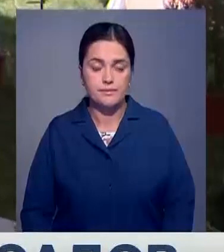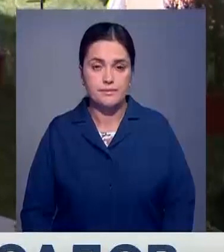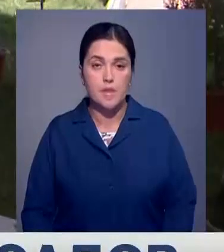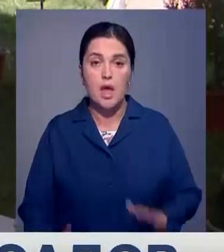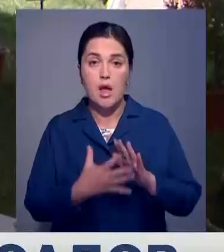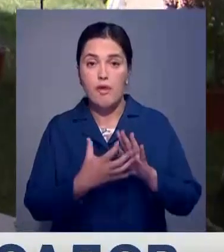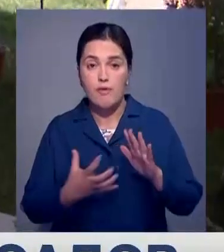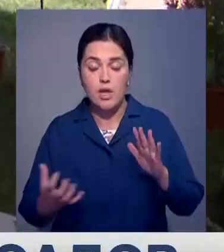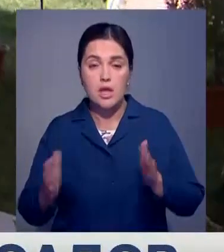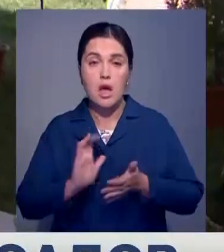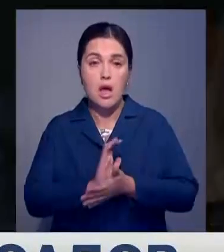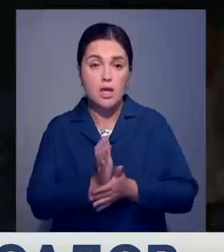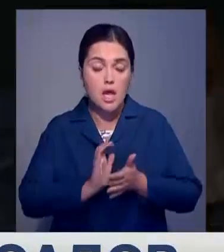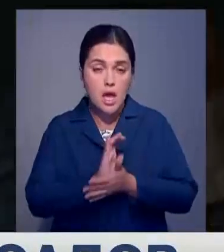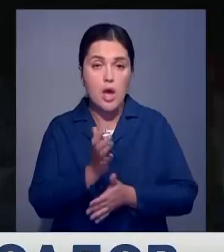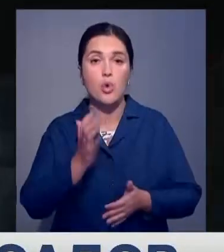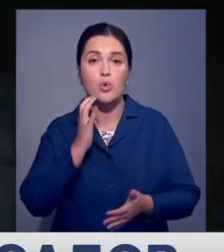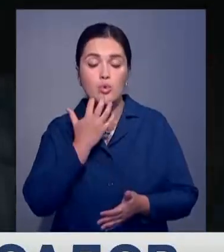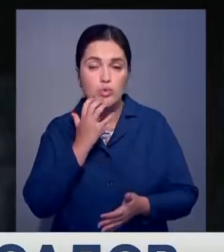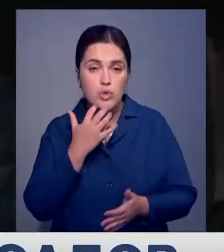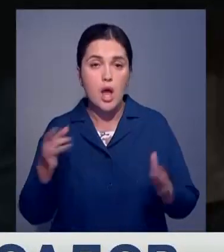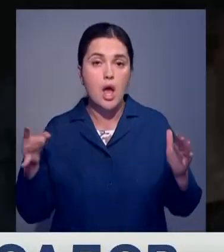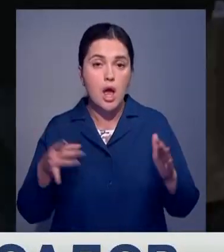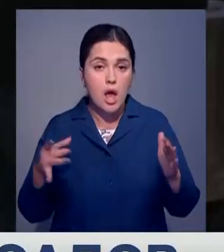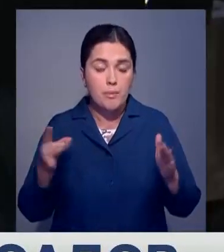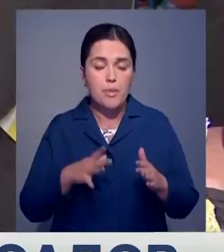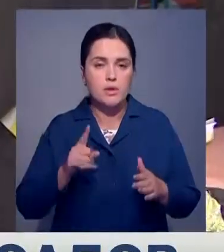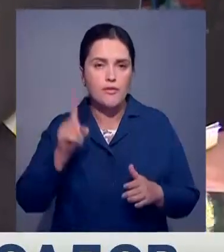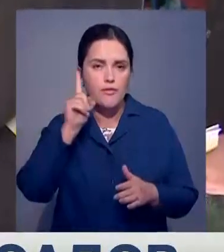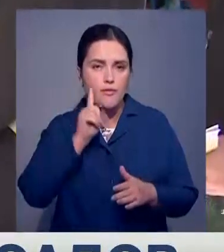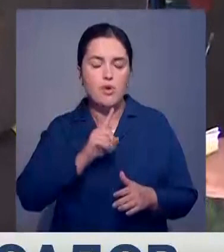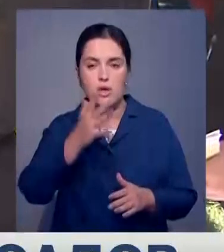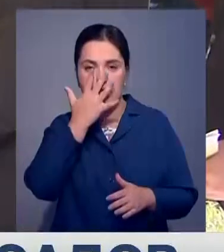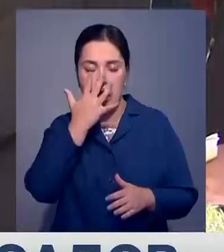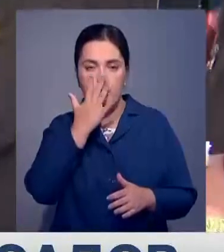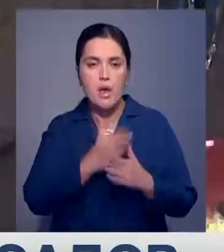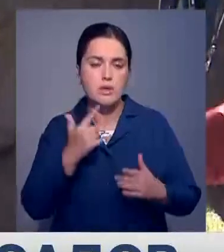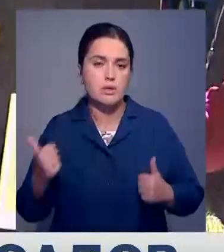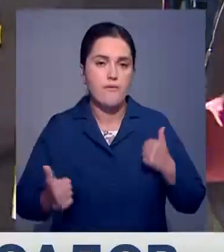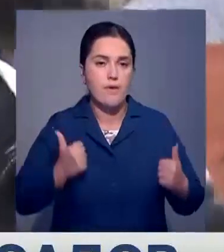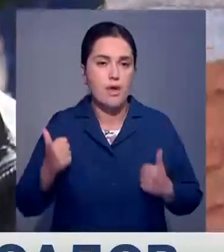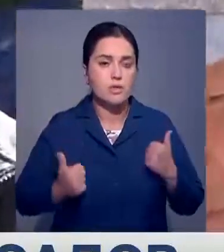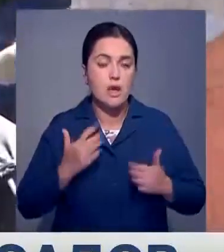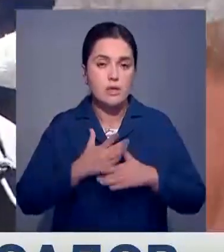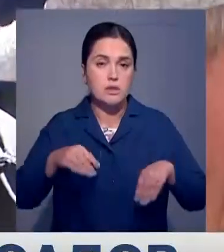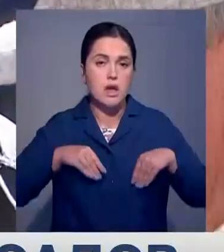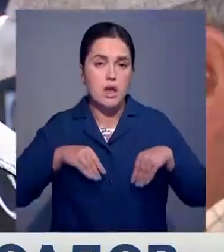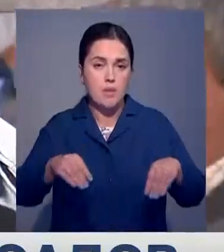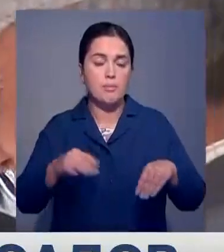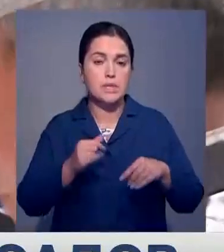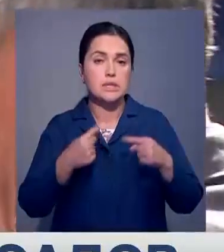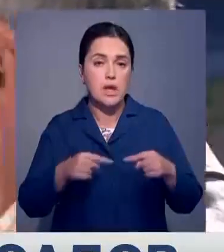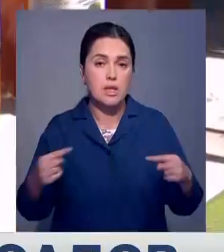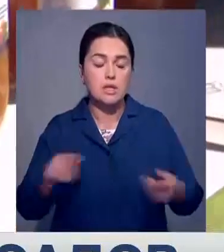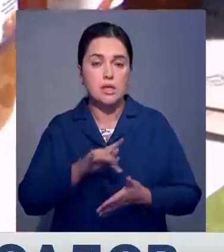Виноград, орехи, груши, арбузы и персики. В округе стоит сладкий фруктовый аромат. Своим урожаем хвастаются садоводы и виноделы из разных регионов